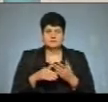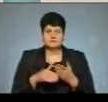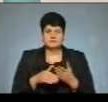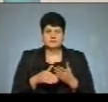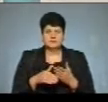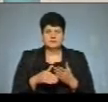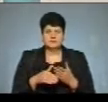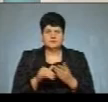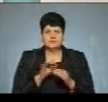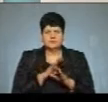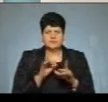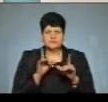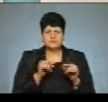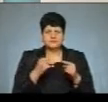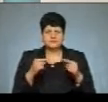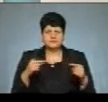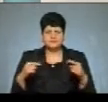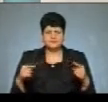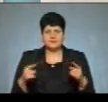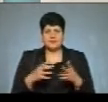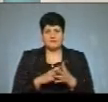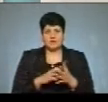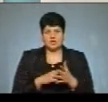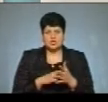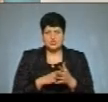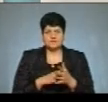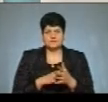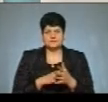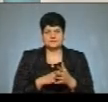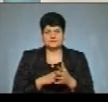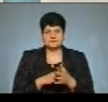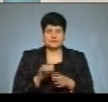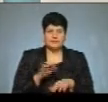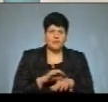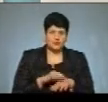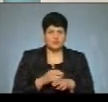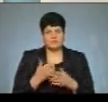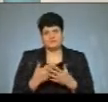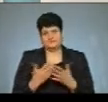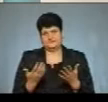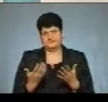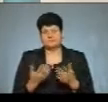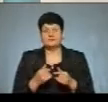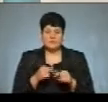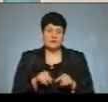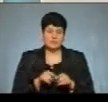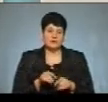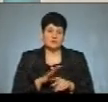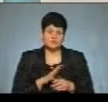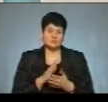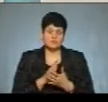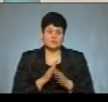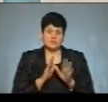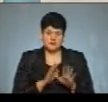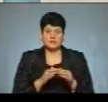не будуть виїжджати на ті чи інші причини там, ну, хвороби чи захворювання. лікування. Так воно і було, так воно і є.